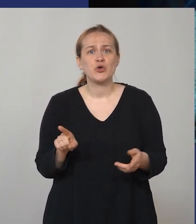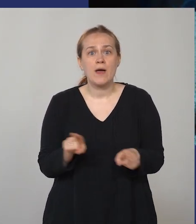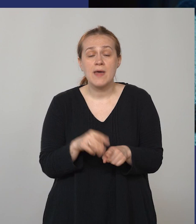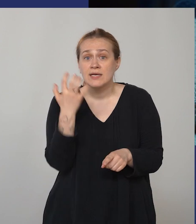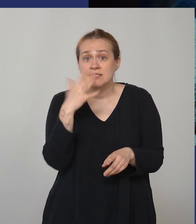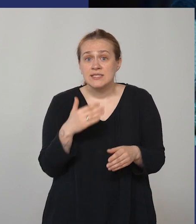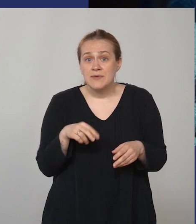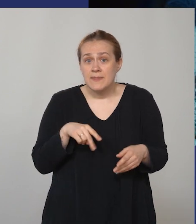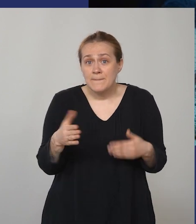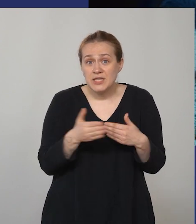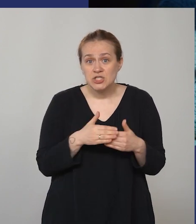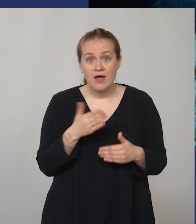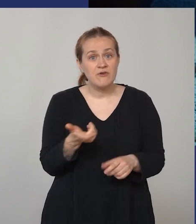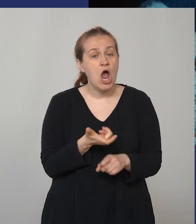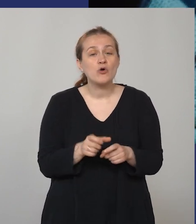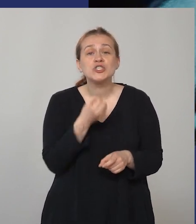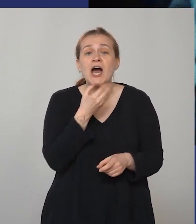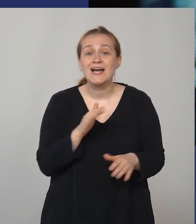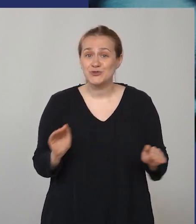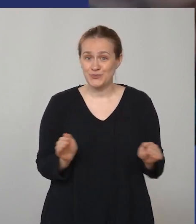подошла, но вы очень хорошо поете.